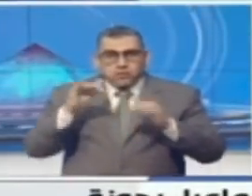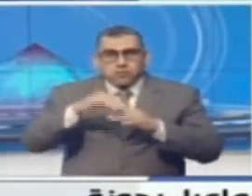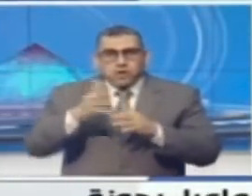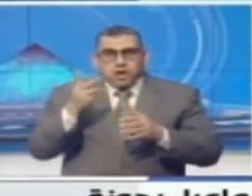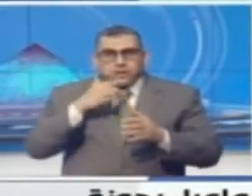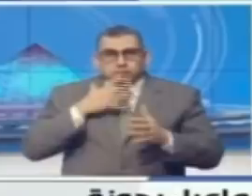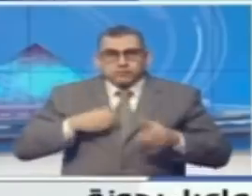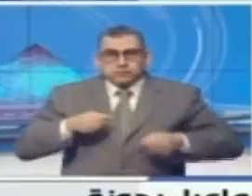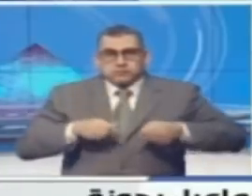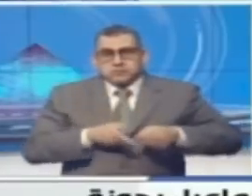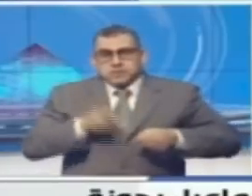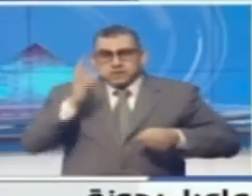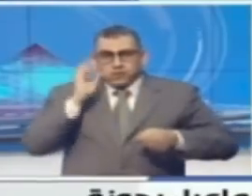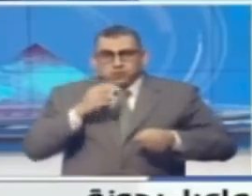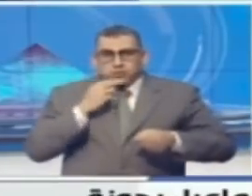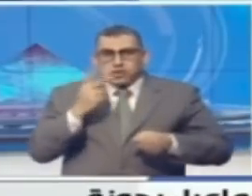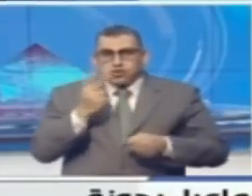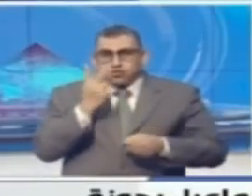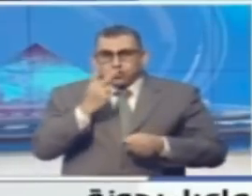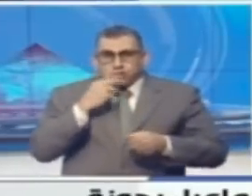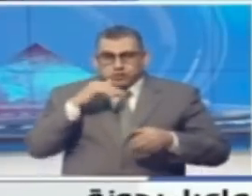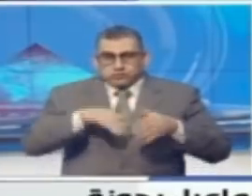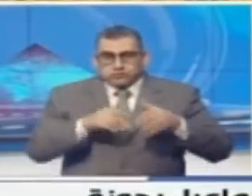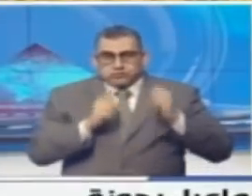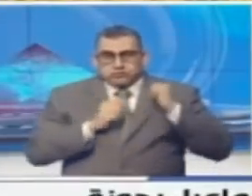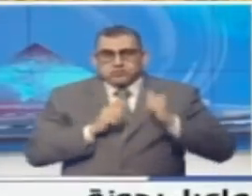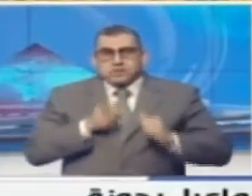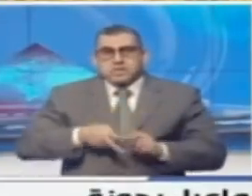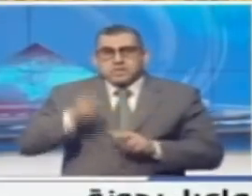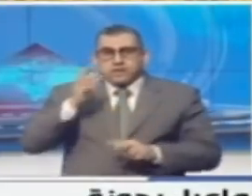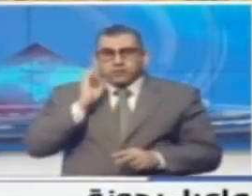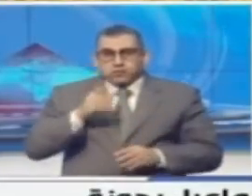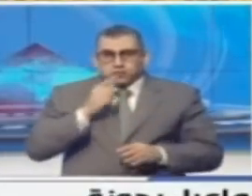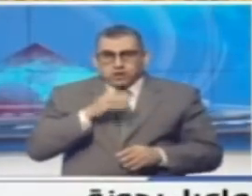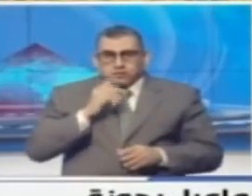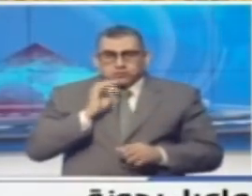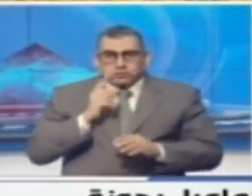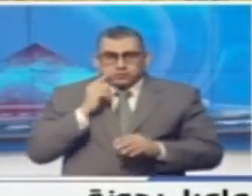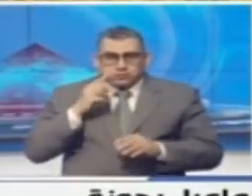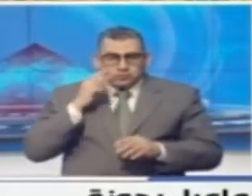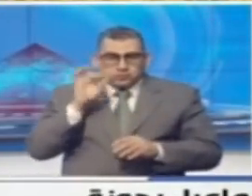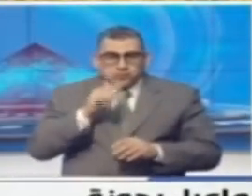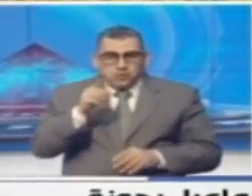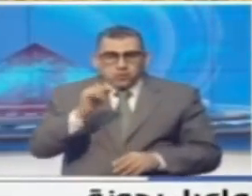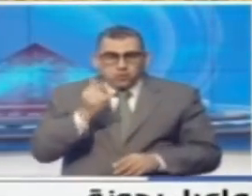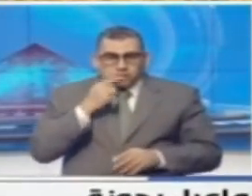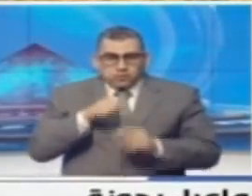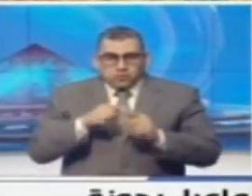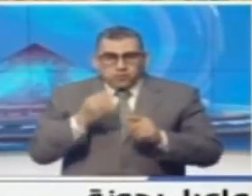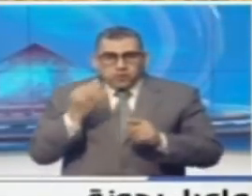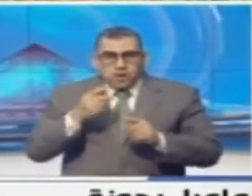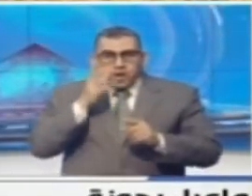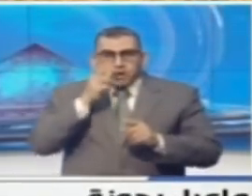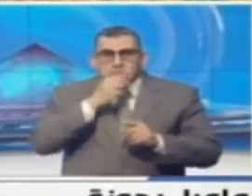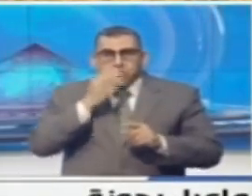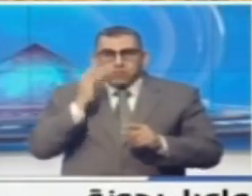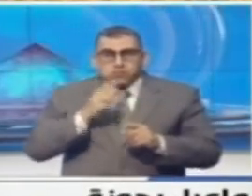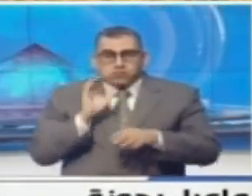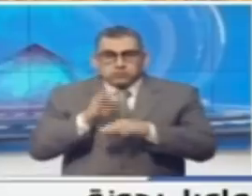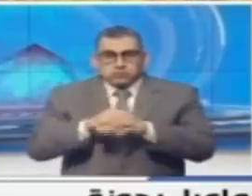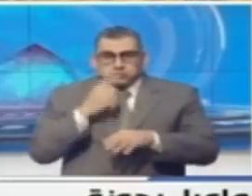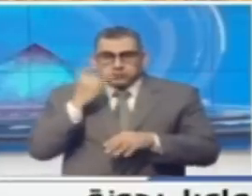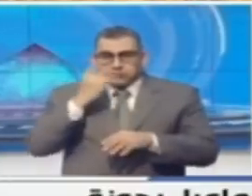أمتعة راكبين مسافرين للخارج، مشيرا إلى أنه فور الاشتباه في أثرية المضبوطات وإبلاغ